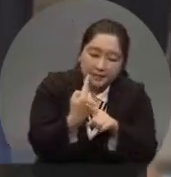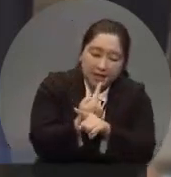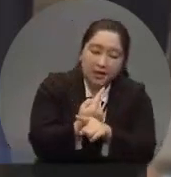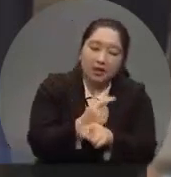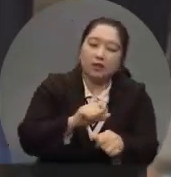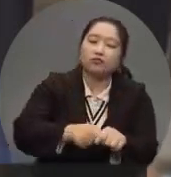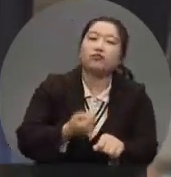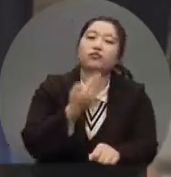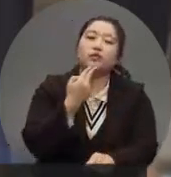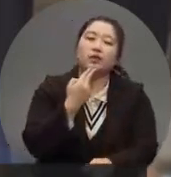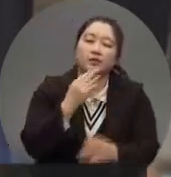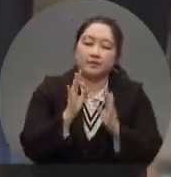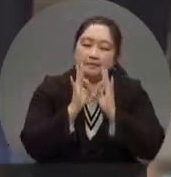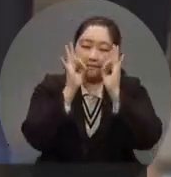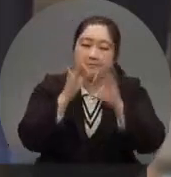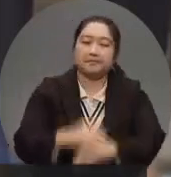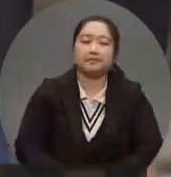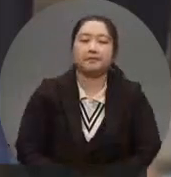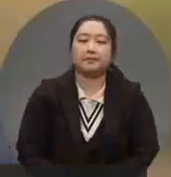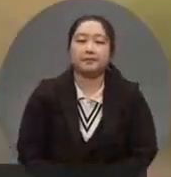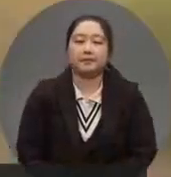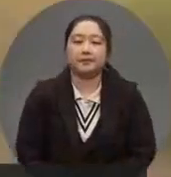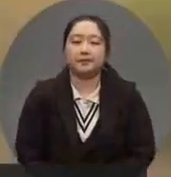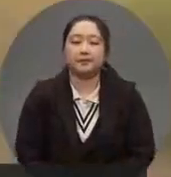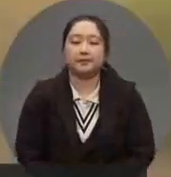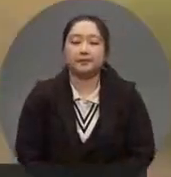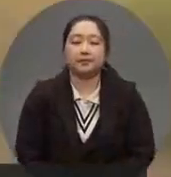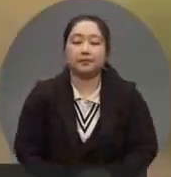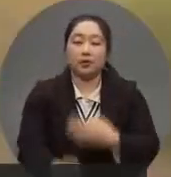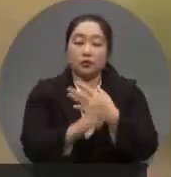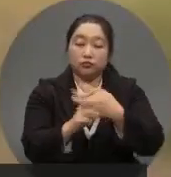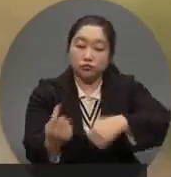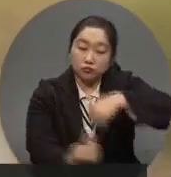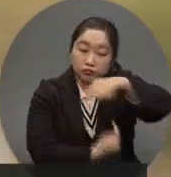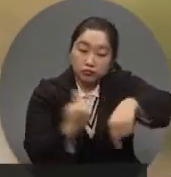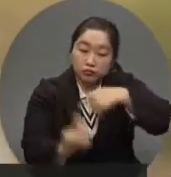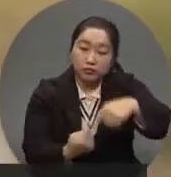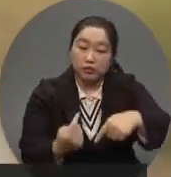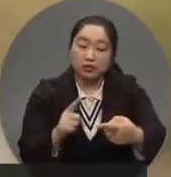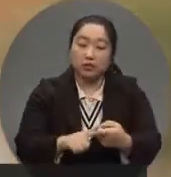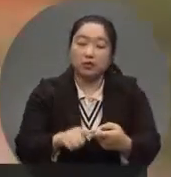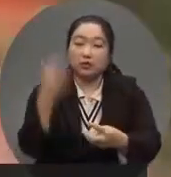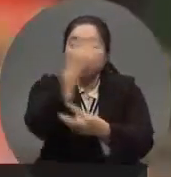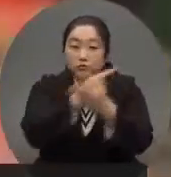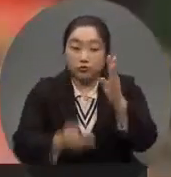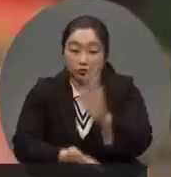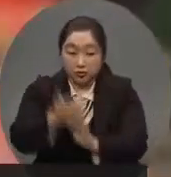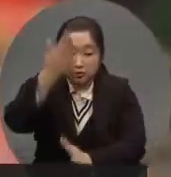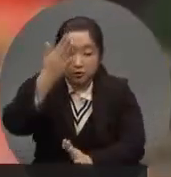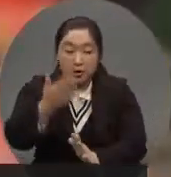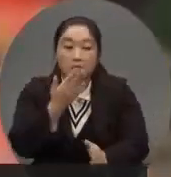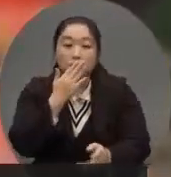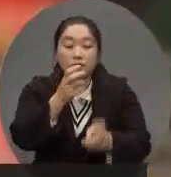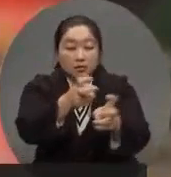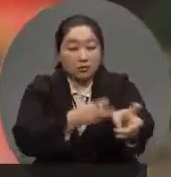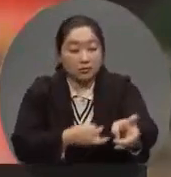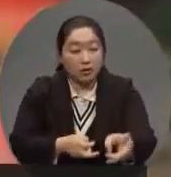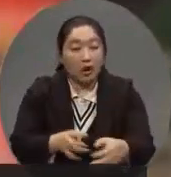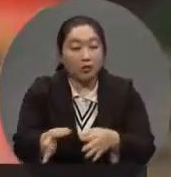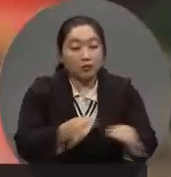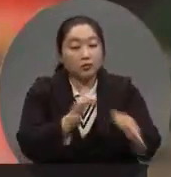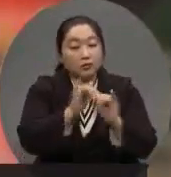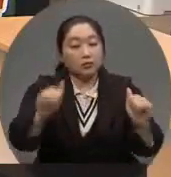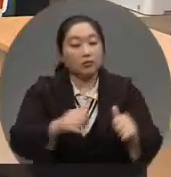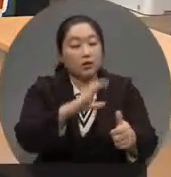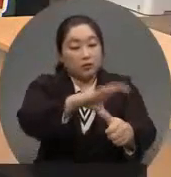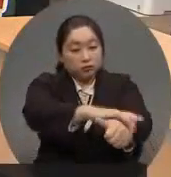해서 더러 이상 무리가 없도록 불법 운영과 관련해 청주시는 현재 푸드트럭 운영 업자들을 불구속 입관한